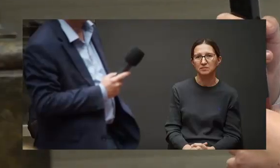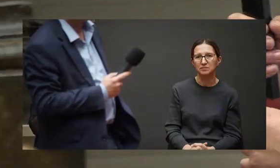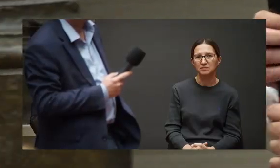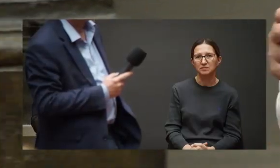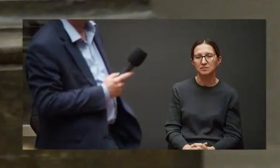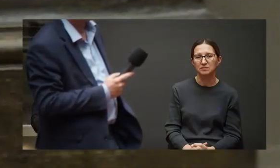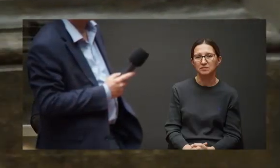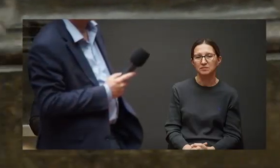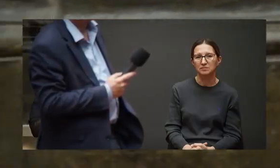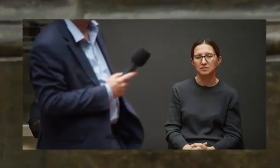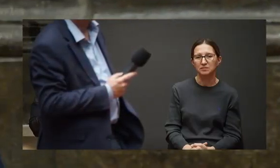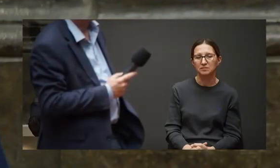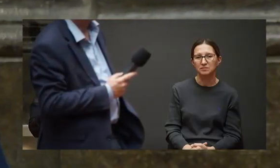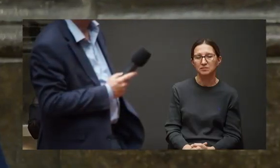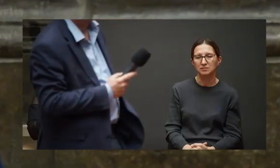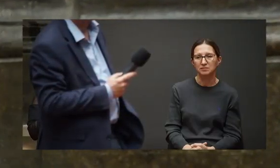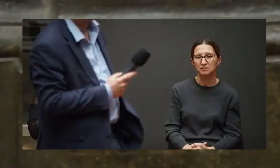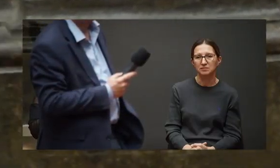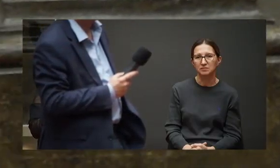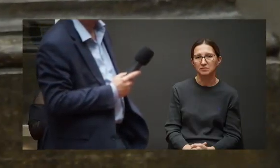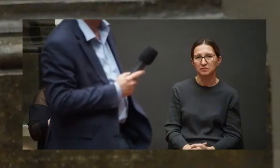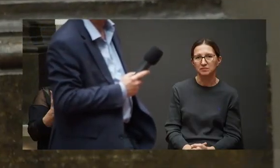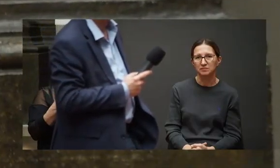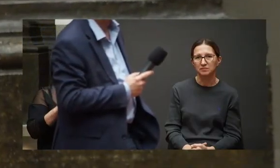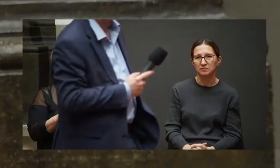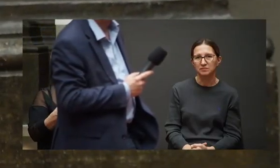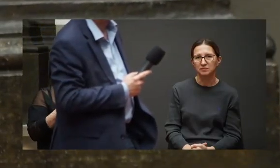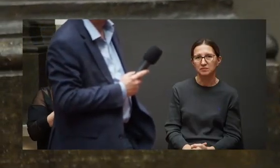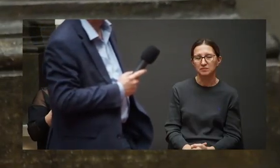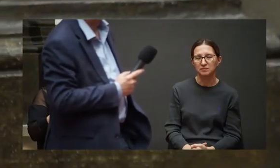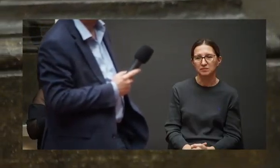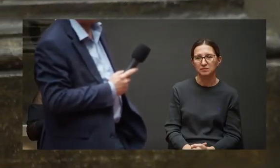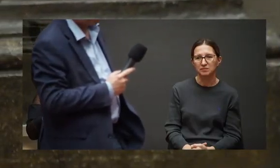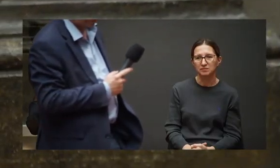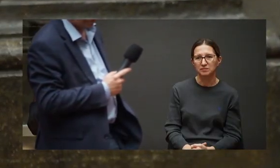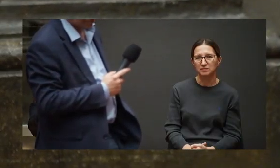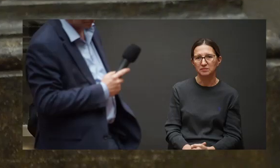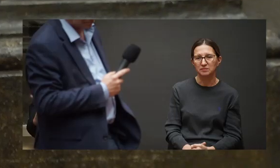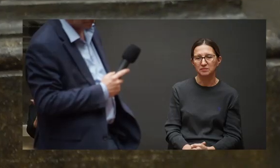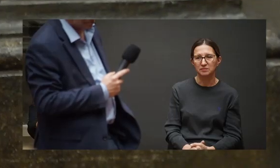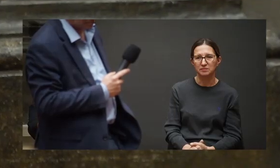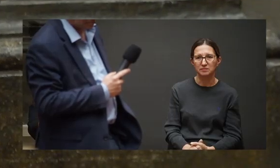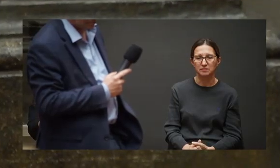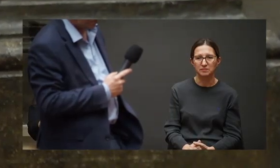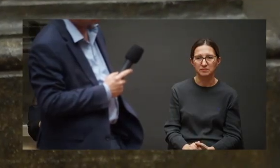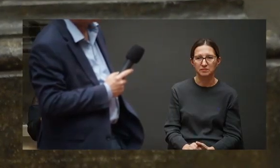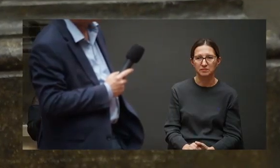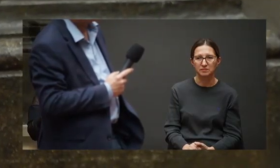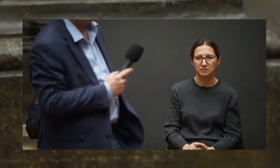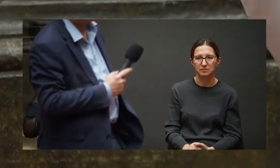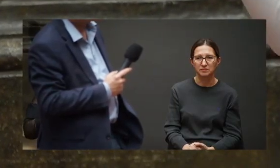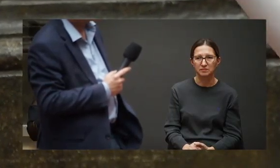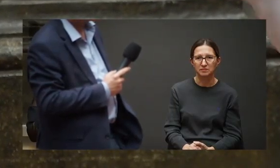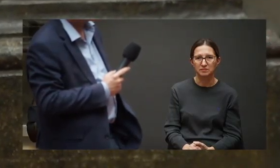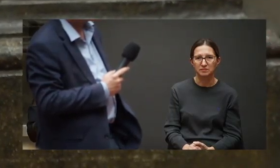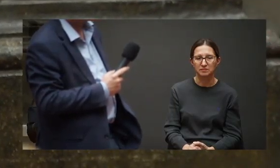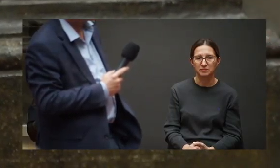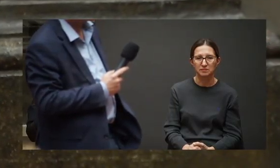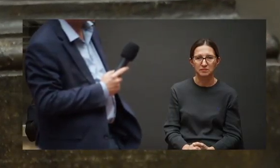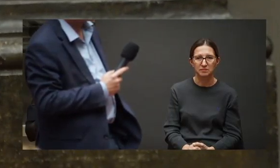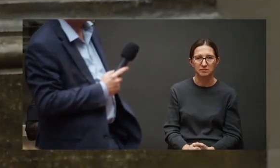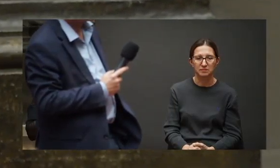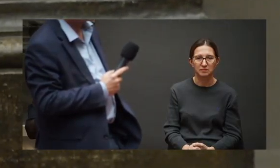смотреть искусство и воспринимать это как бы какая-то часть личной практики, так же, как